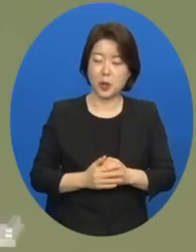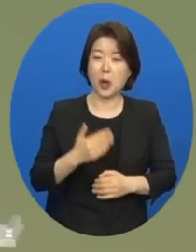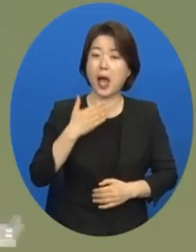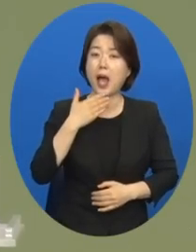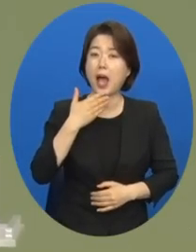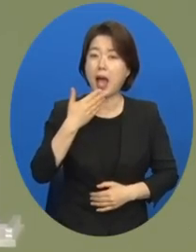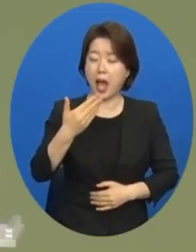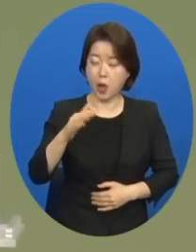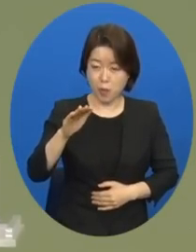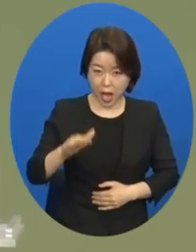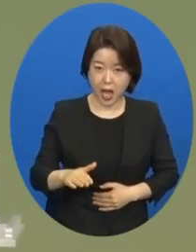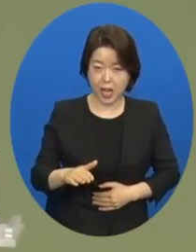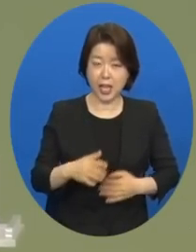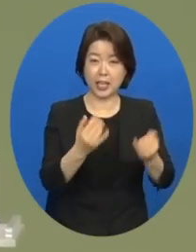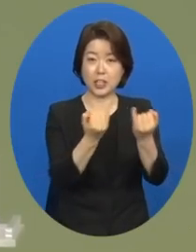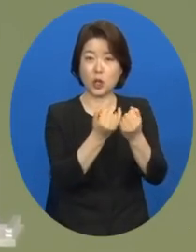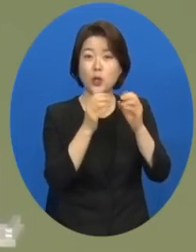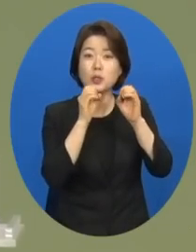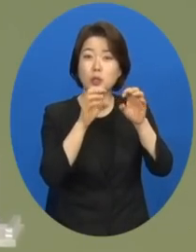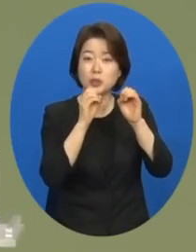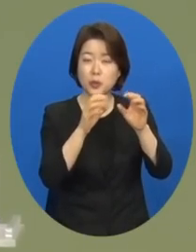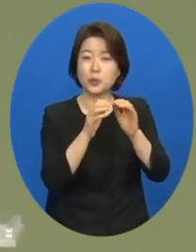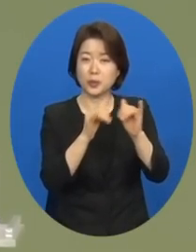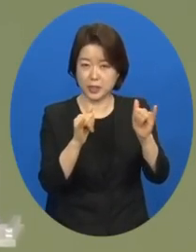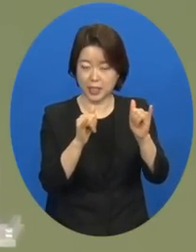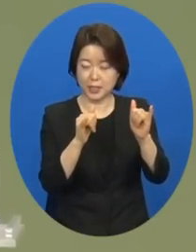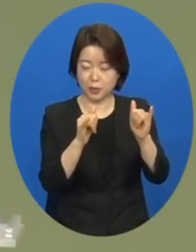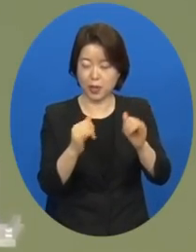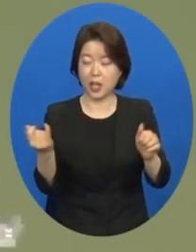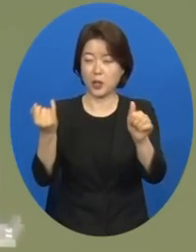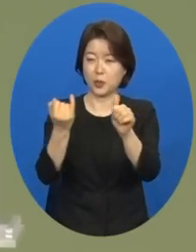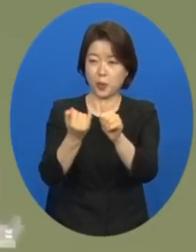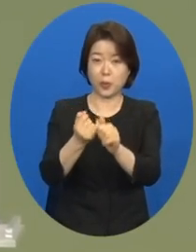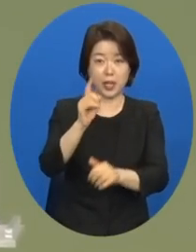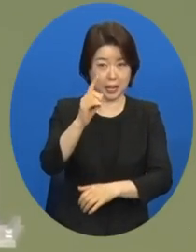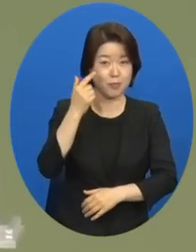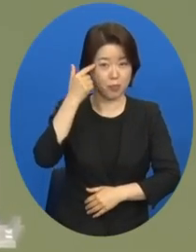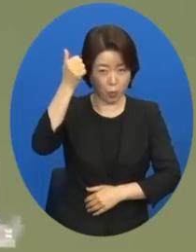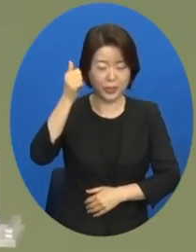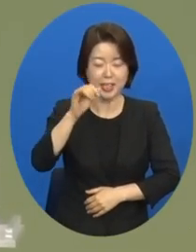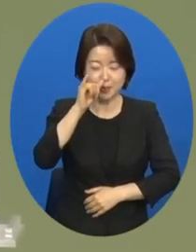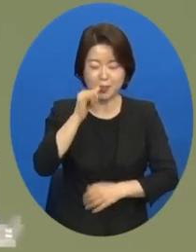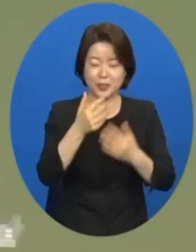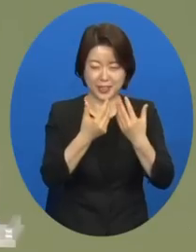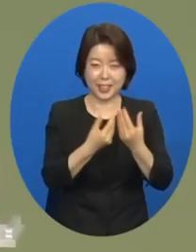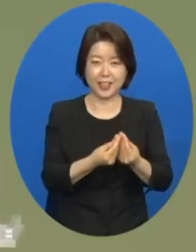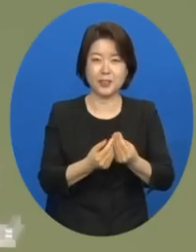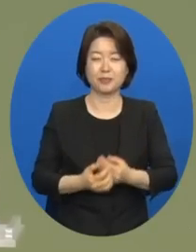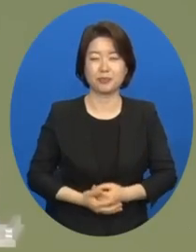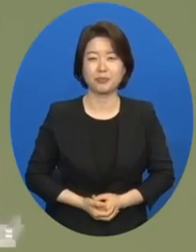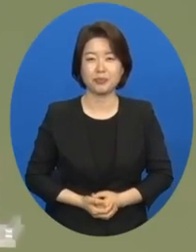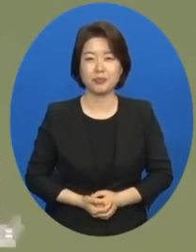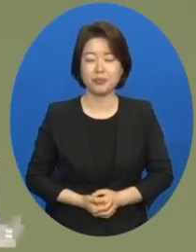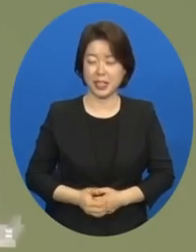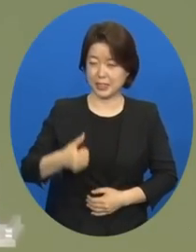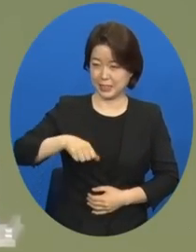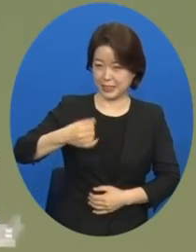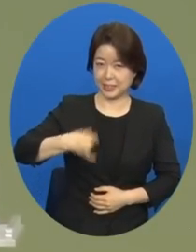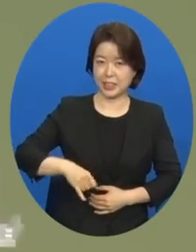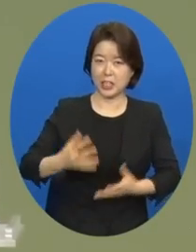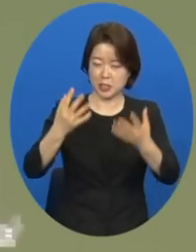그 여전도사님과 이제 결혼하신 한 목사님이 계신데 그 목사님은 자녀를